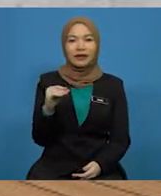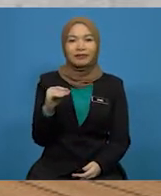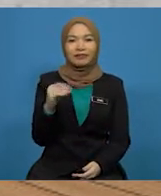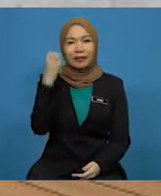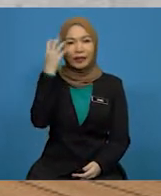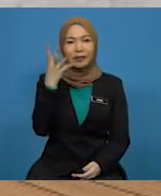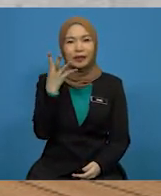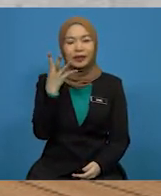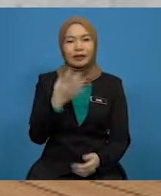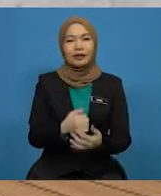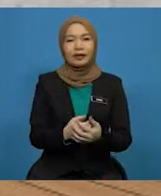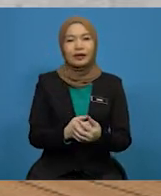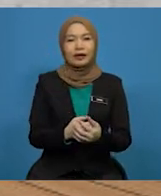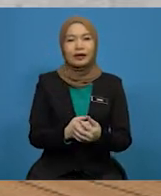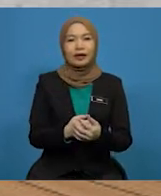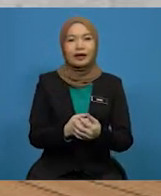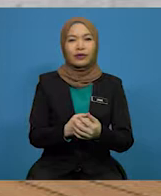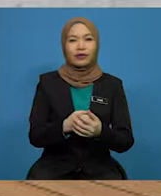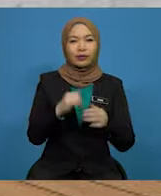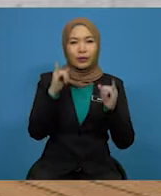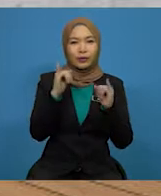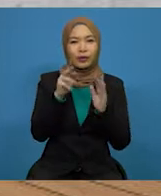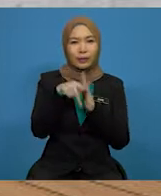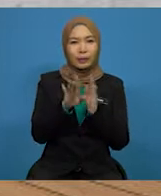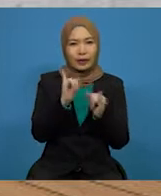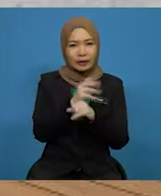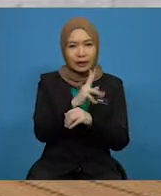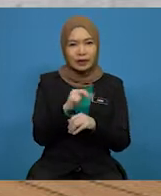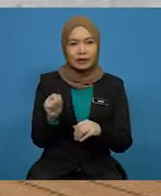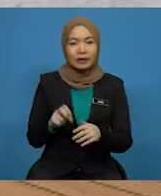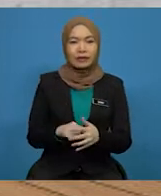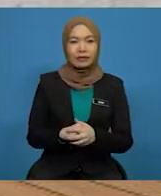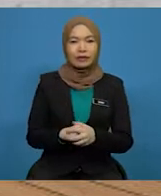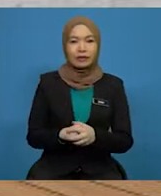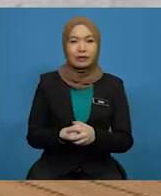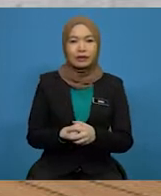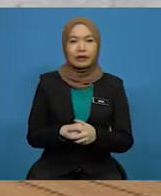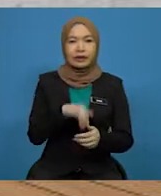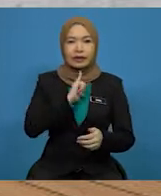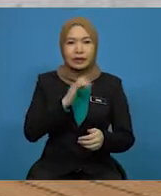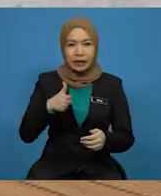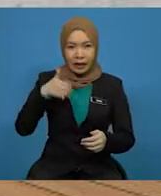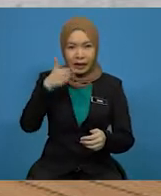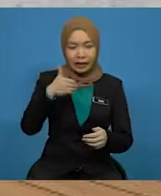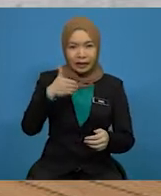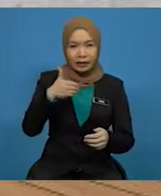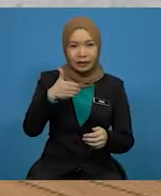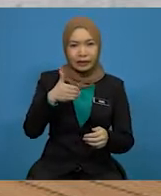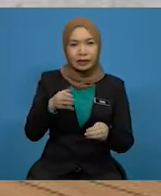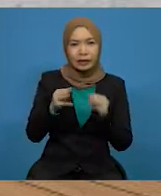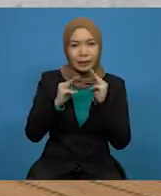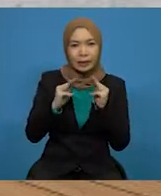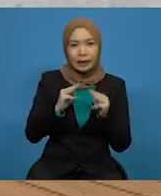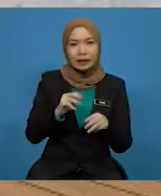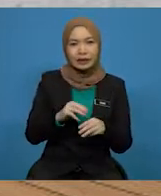pembentukan keluk penawaran wang iaitu MS. Lanjutan daripada itu, saya akan membincangkan bagaimana kita nak